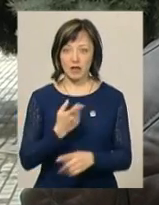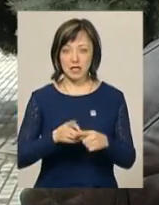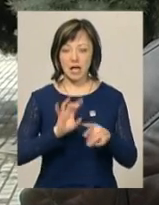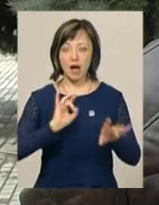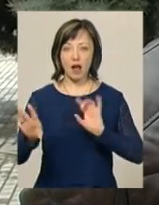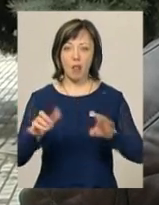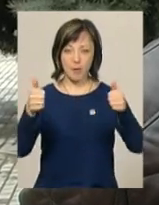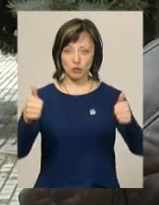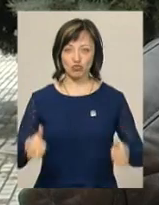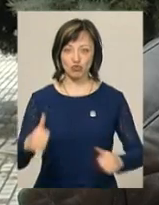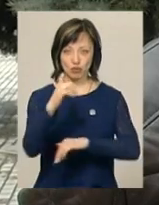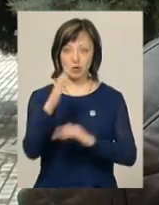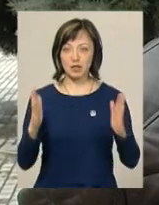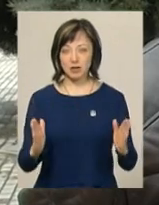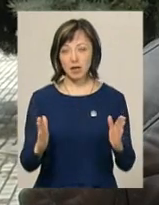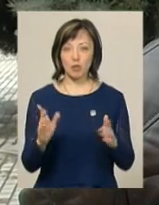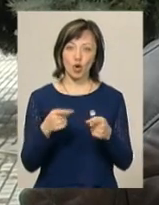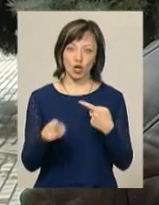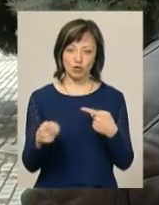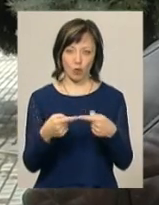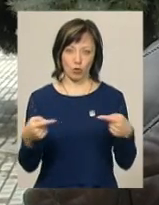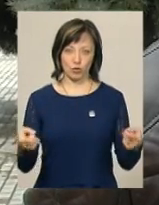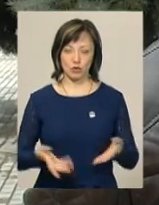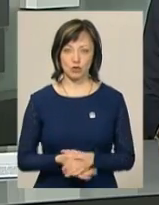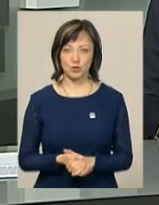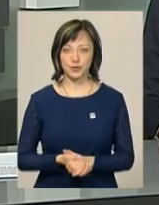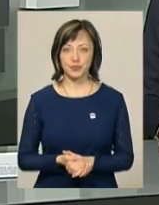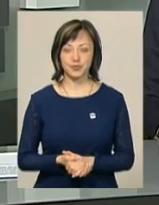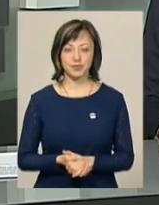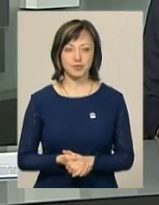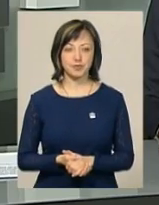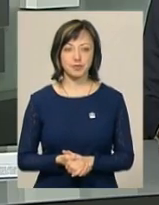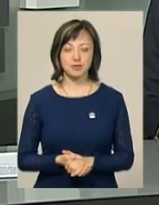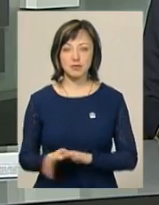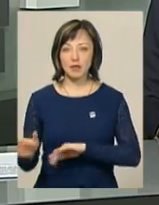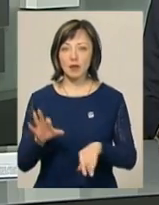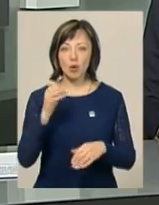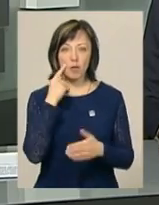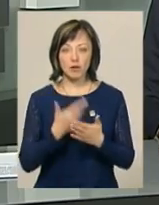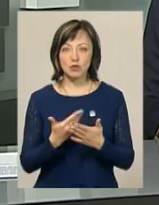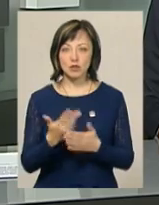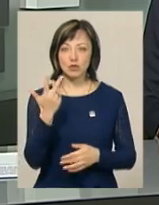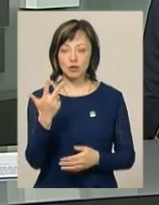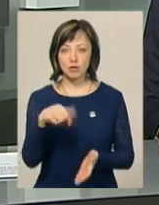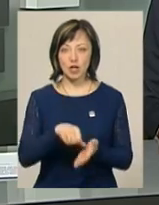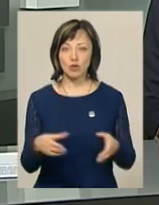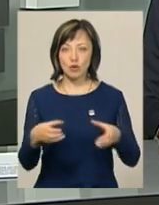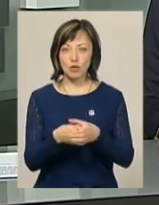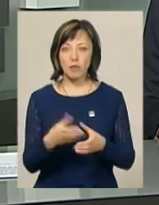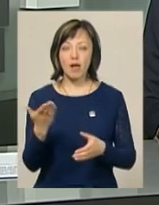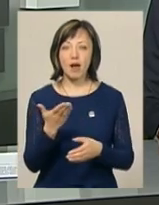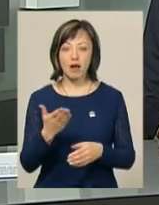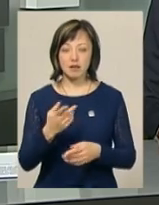рекламні щити чи іншу якусь продукцію. Про підозру оголошено трьом членам групи, яка, за версією